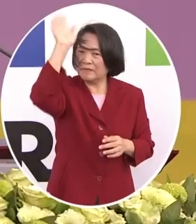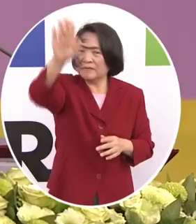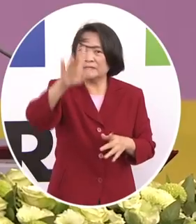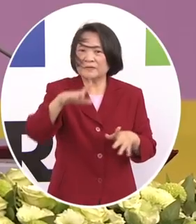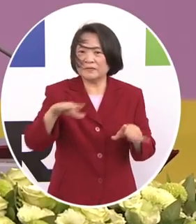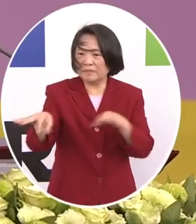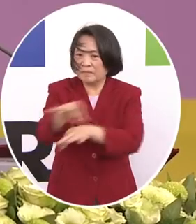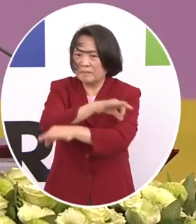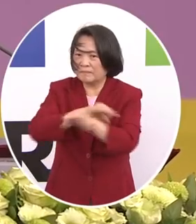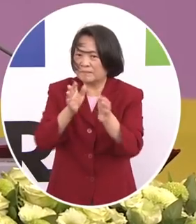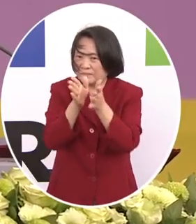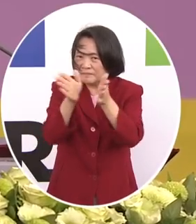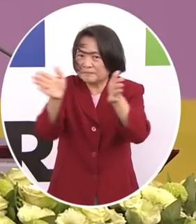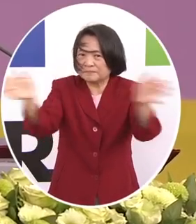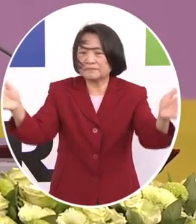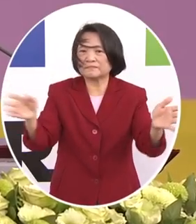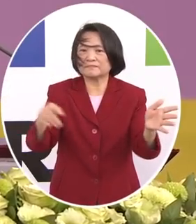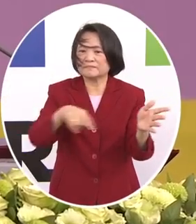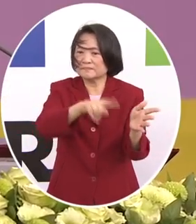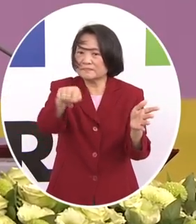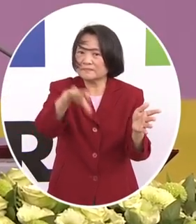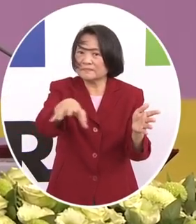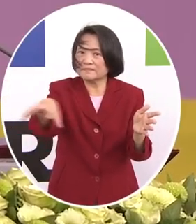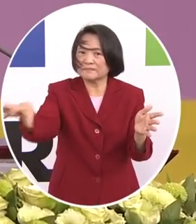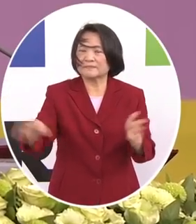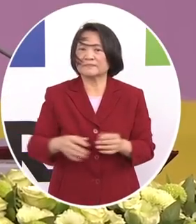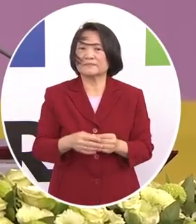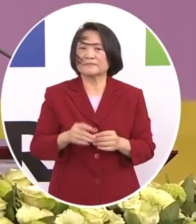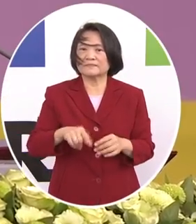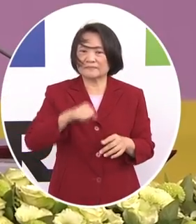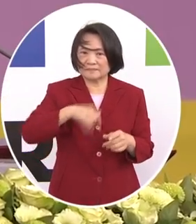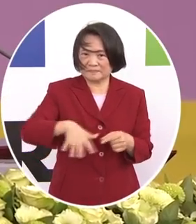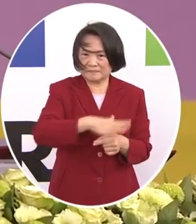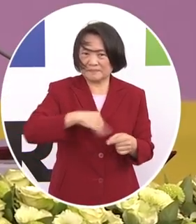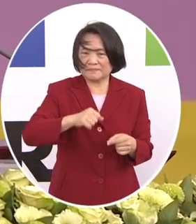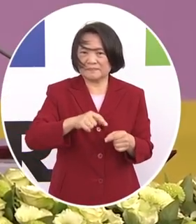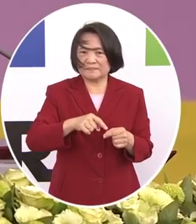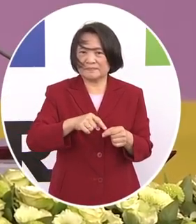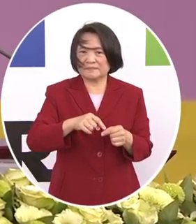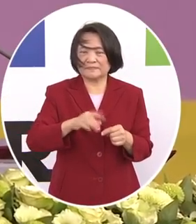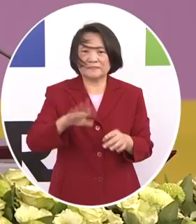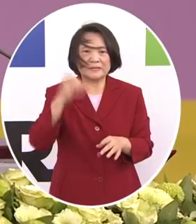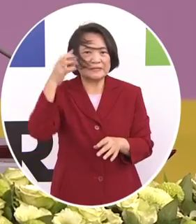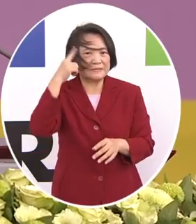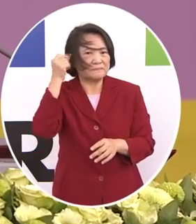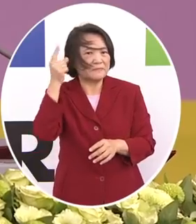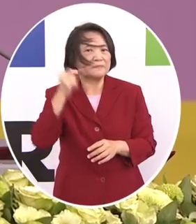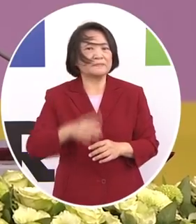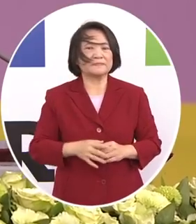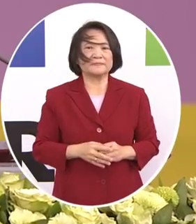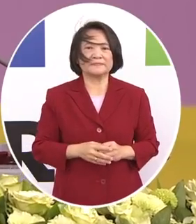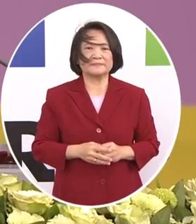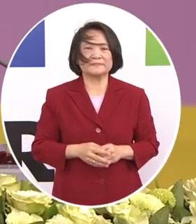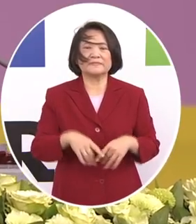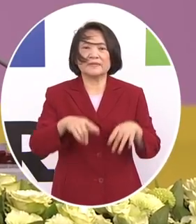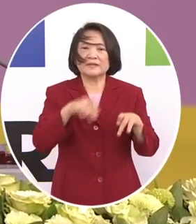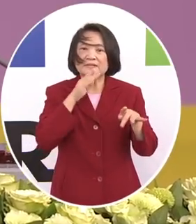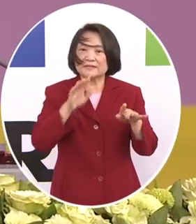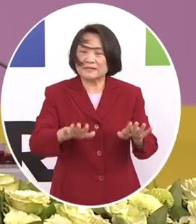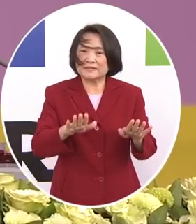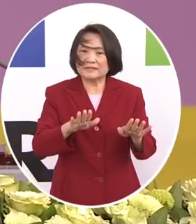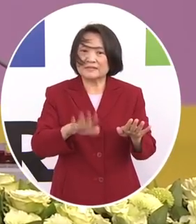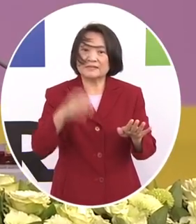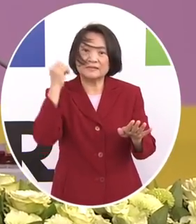场、新生产基地以及全球布局的新据点。在经济实力的强化